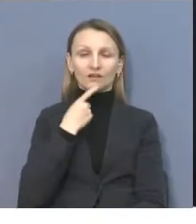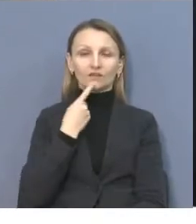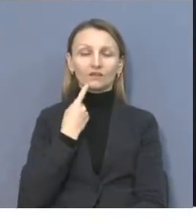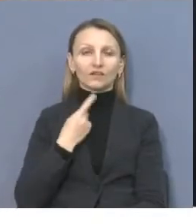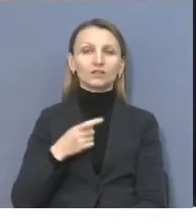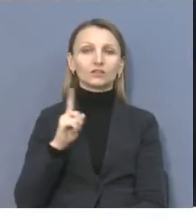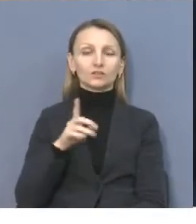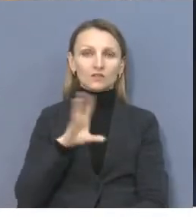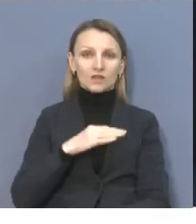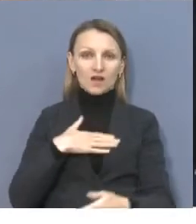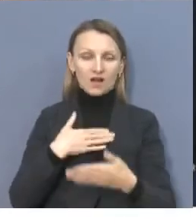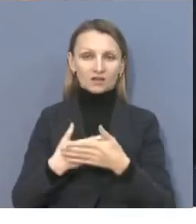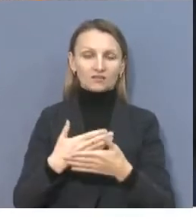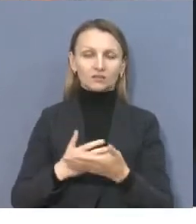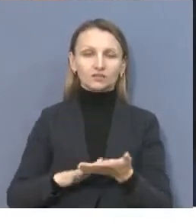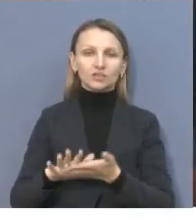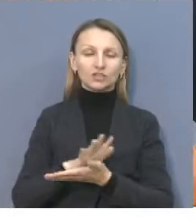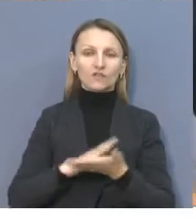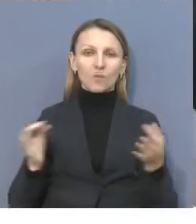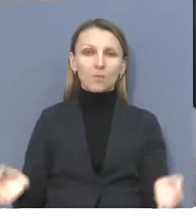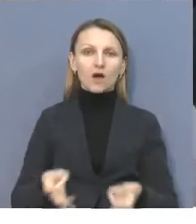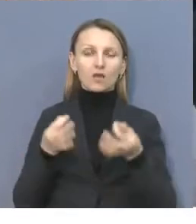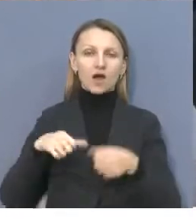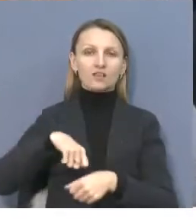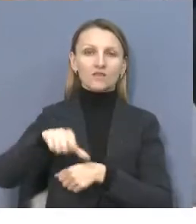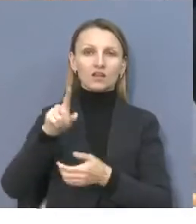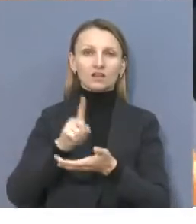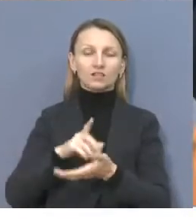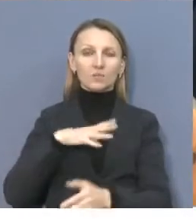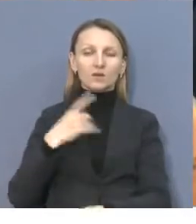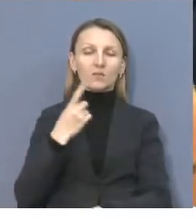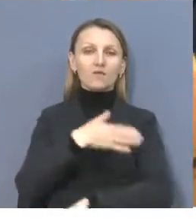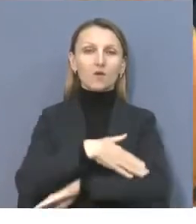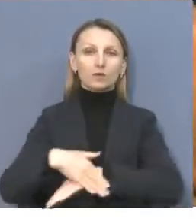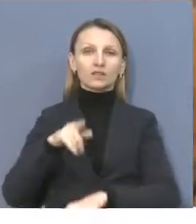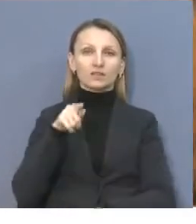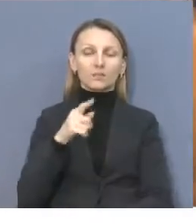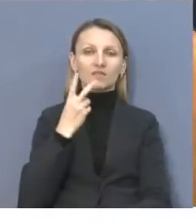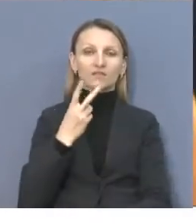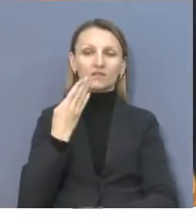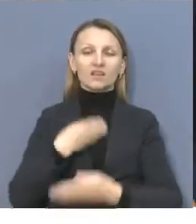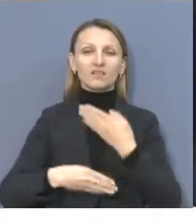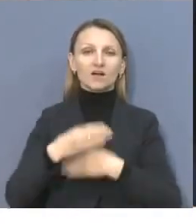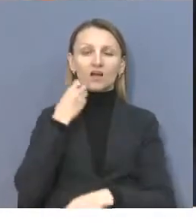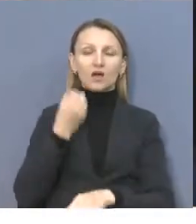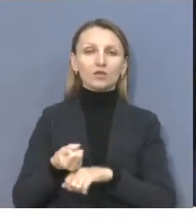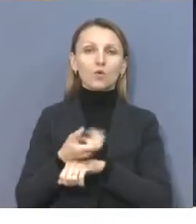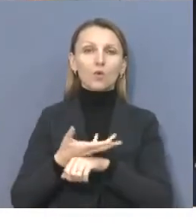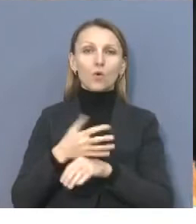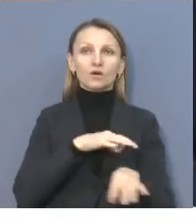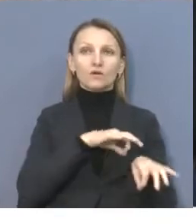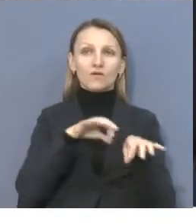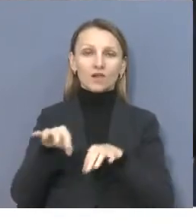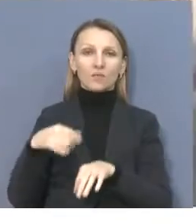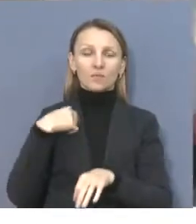активные ничего подобного освальд должны были проложить на первую улицу там два инвалида как скорая приедет на носилки на